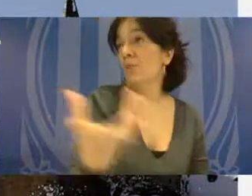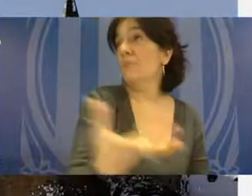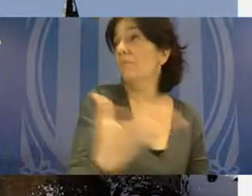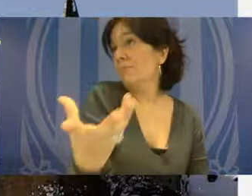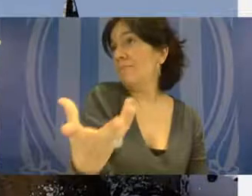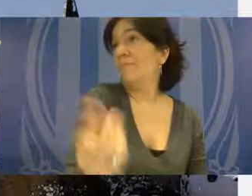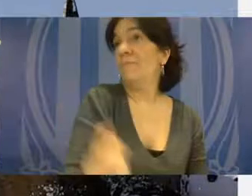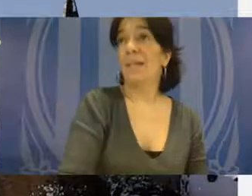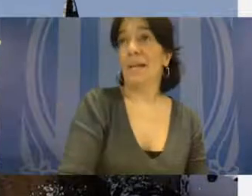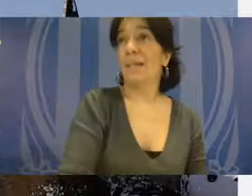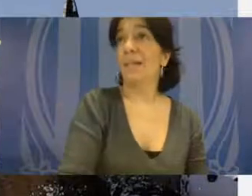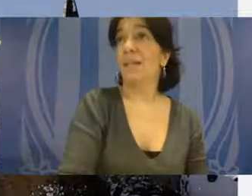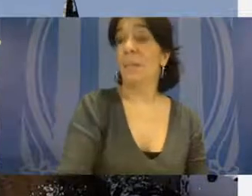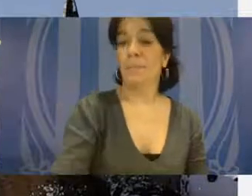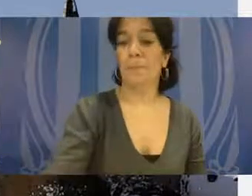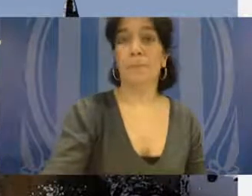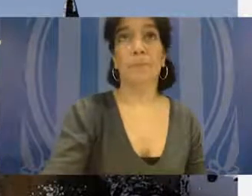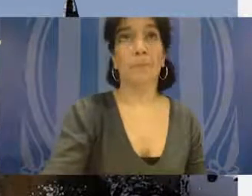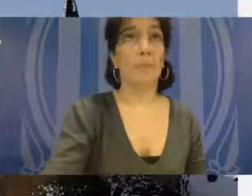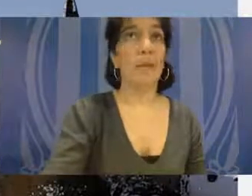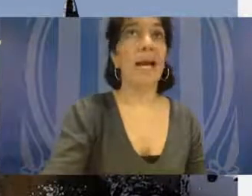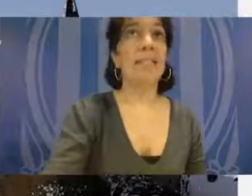ressò d'aquest estil.